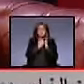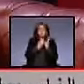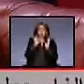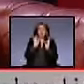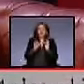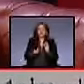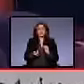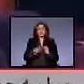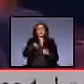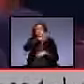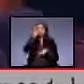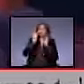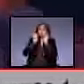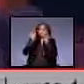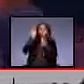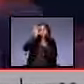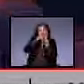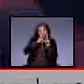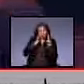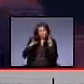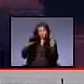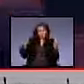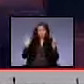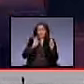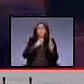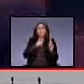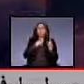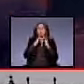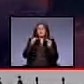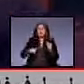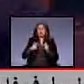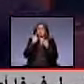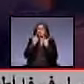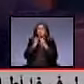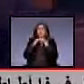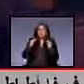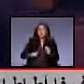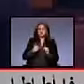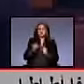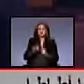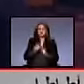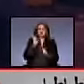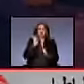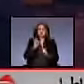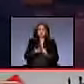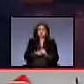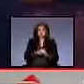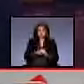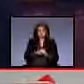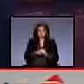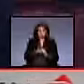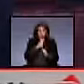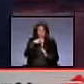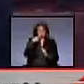قدوه ومحتاجين روح البطوله ومحتاجين حاجات تصحي حاجات قديمه ومحتاجين يعني احنا علينا شويه تراب